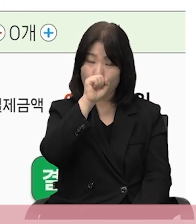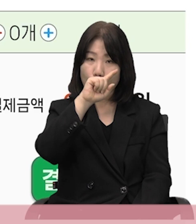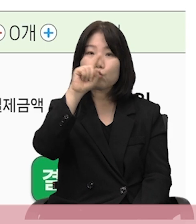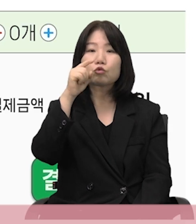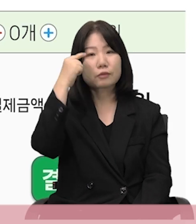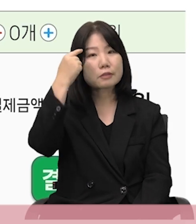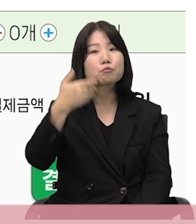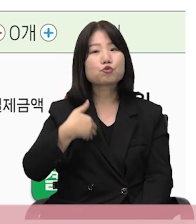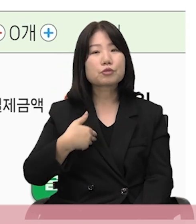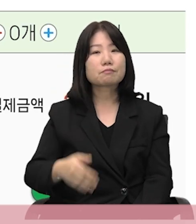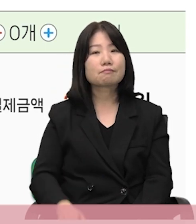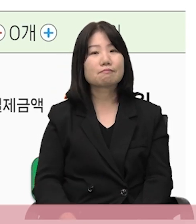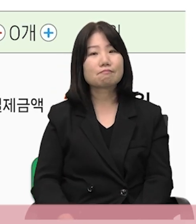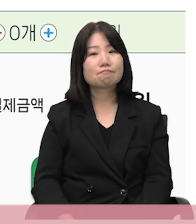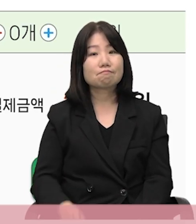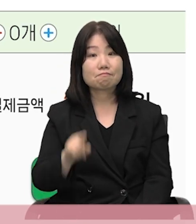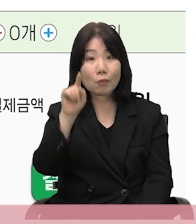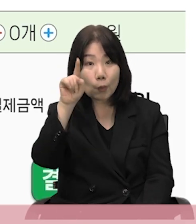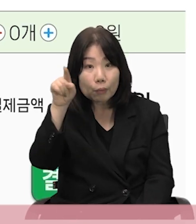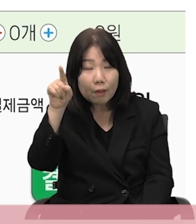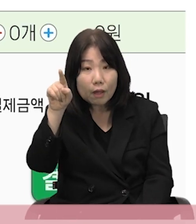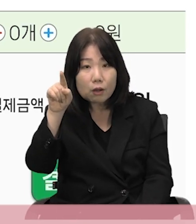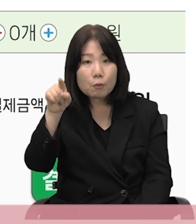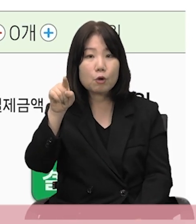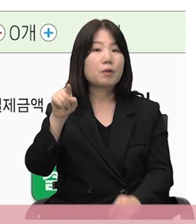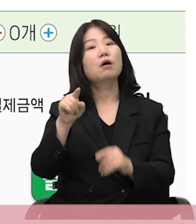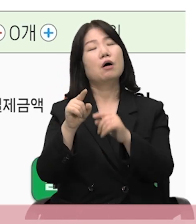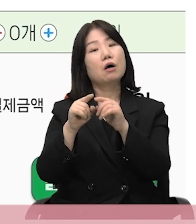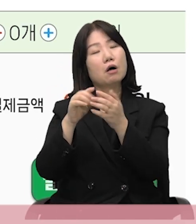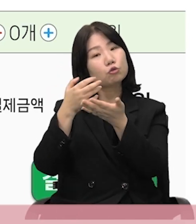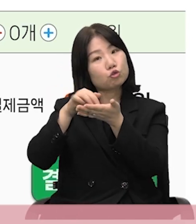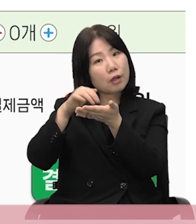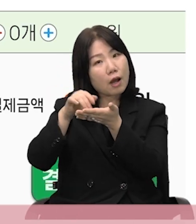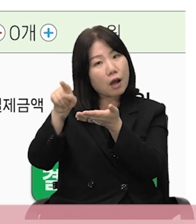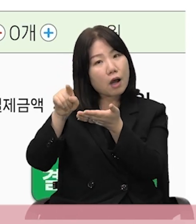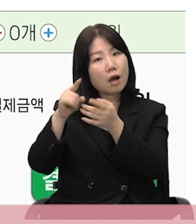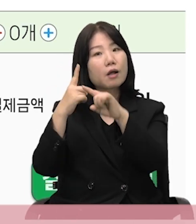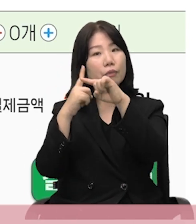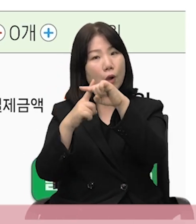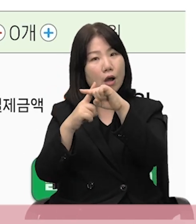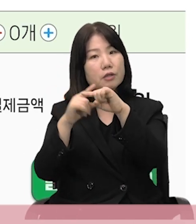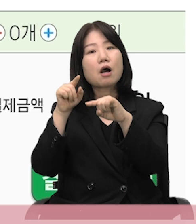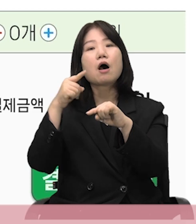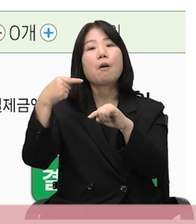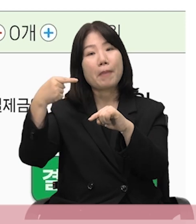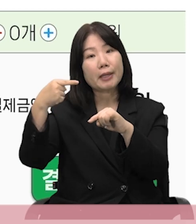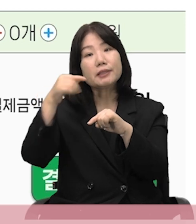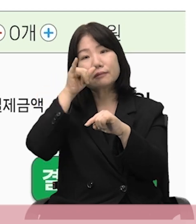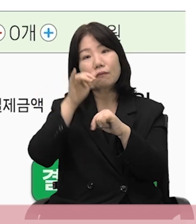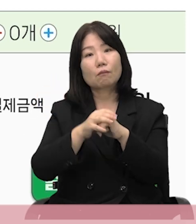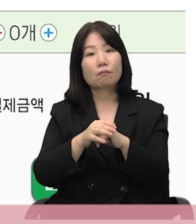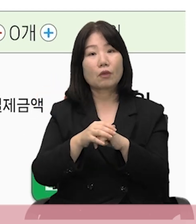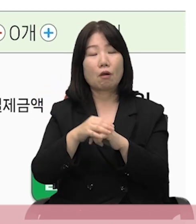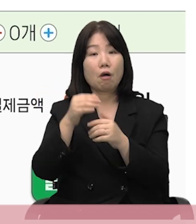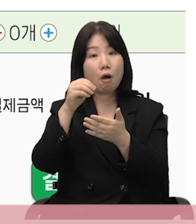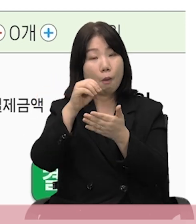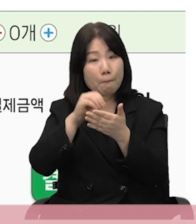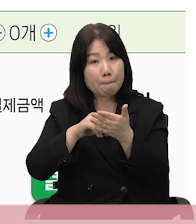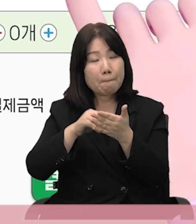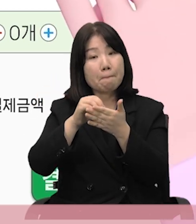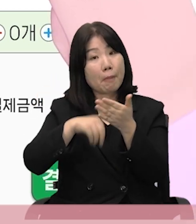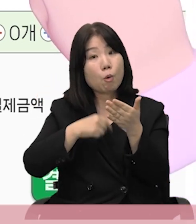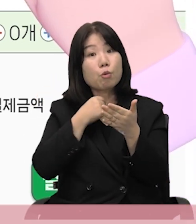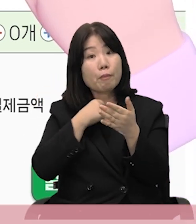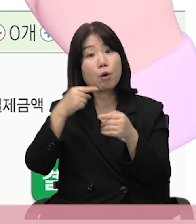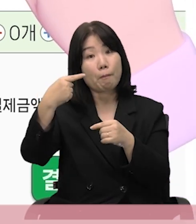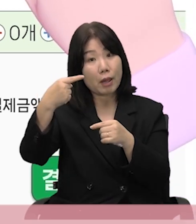화면의 수량 부분을 보면 양옆에 빼기와 더하기 버튼이 있어요. 개수를 줄이고 싶은 상품이 있다면 빼기를 누르면